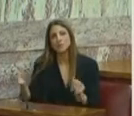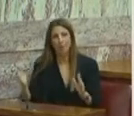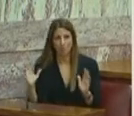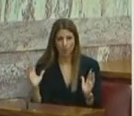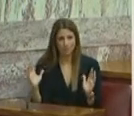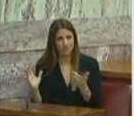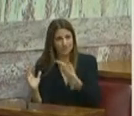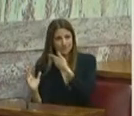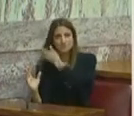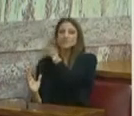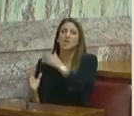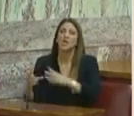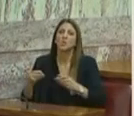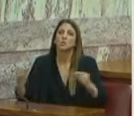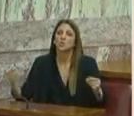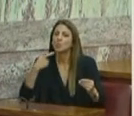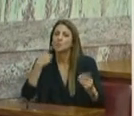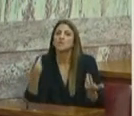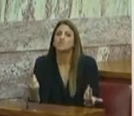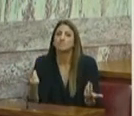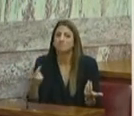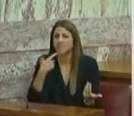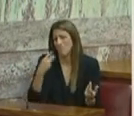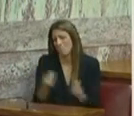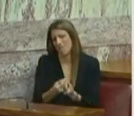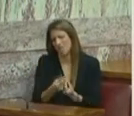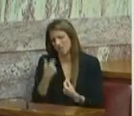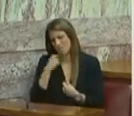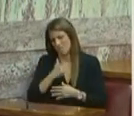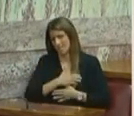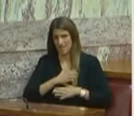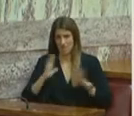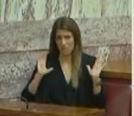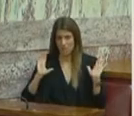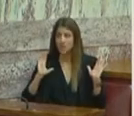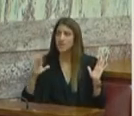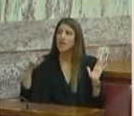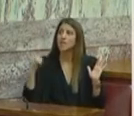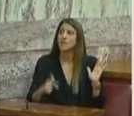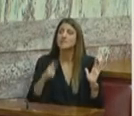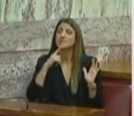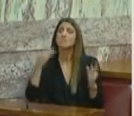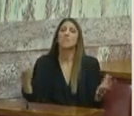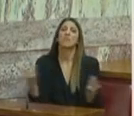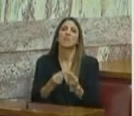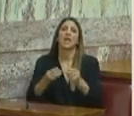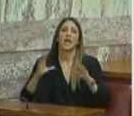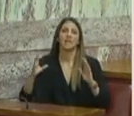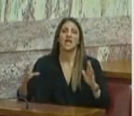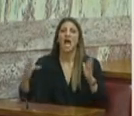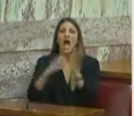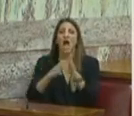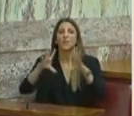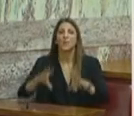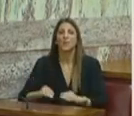ο νομικός άρτιος κατά την άποψή μου, ότι δεν καλύπτεται με το νόμο περί ευθύνης